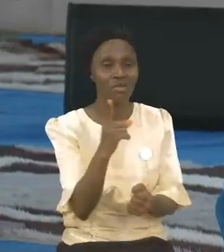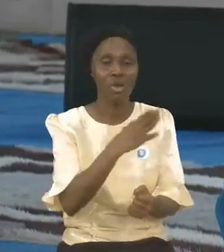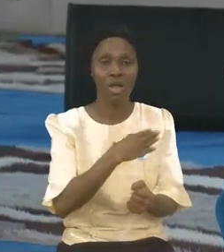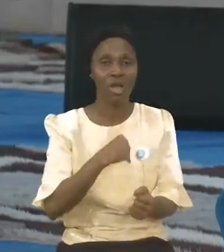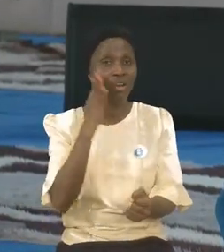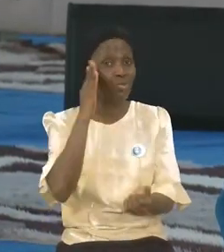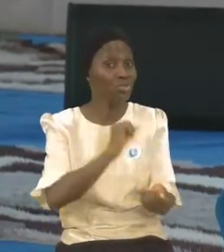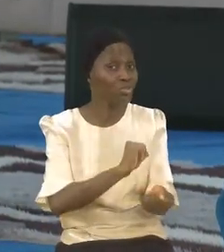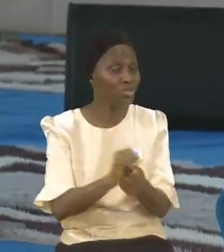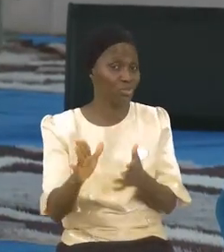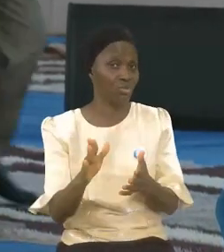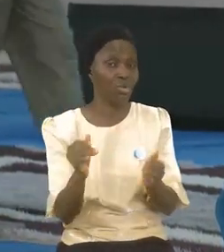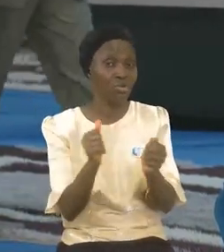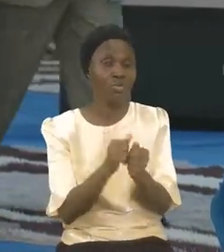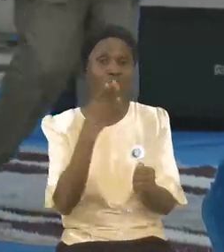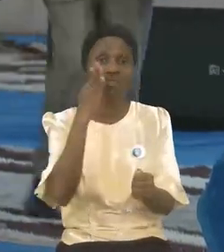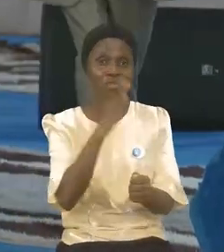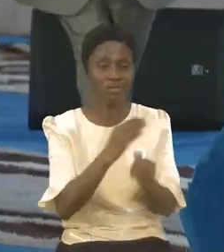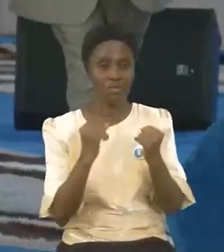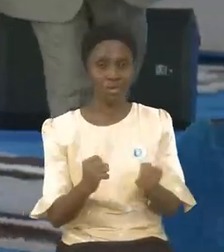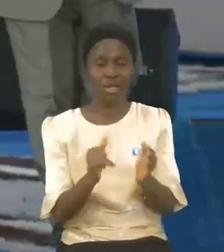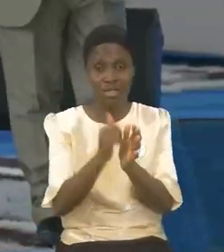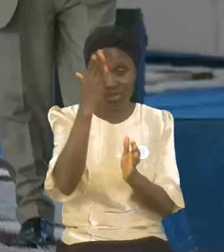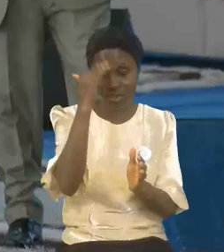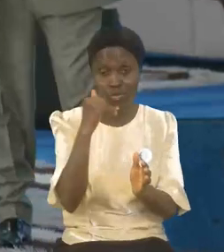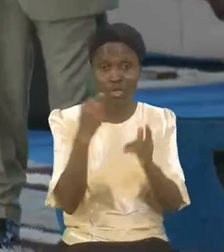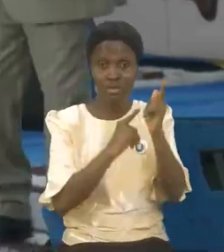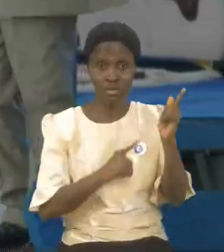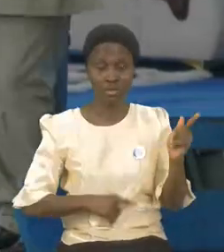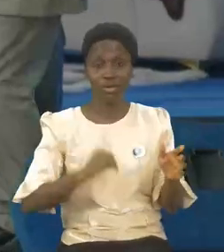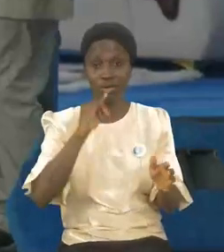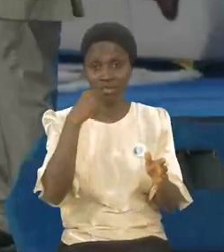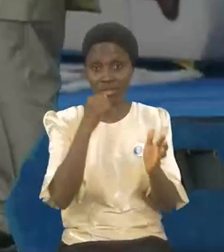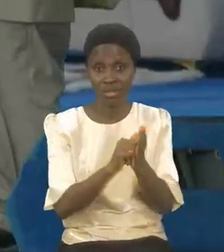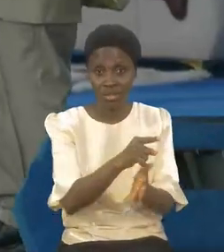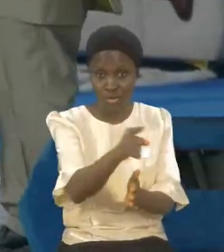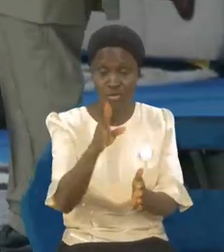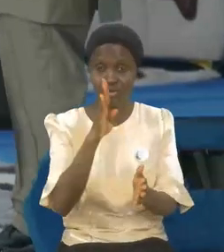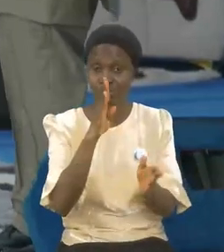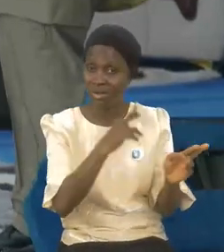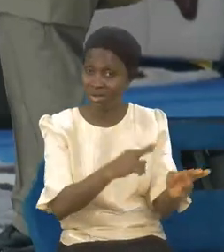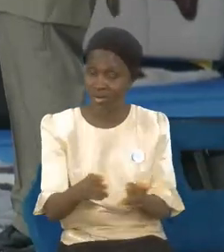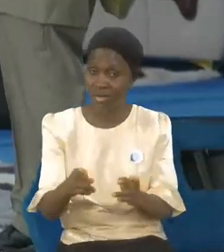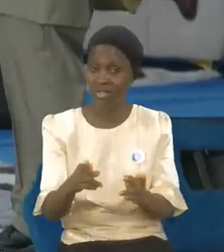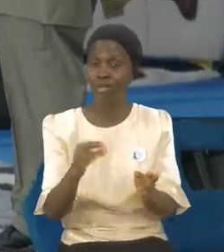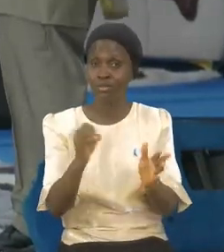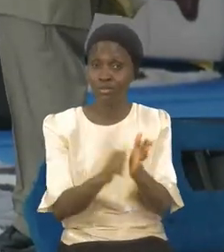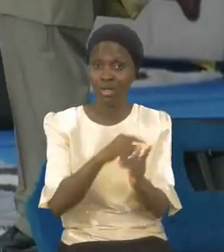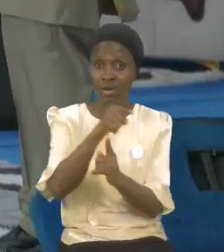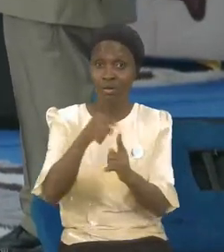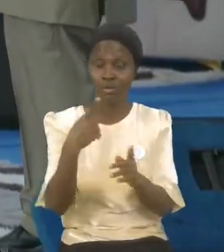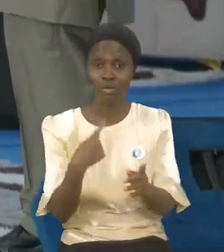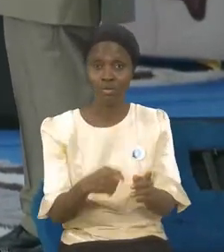ciel, lutter contre tout le monde et va détruire avec un pouvoir brutal. C'est pourquoi le Seigneur dit, sois